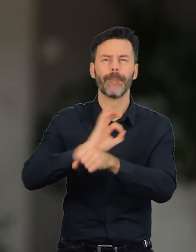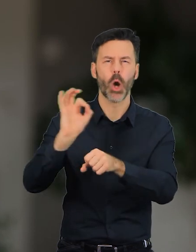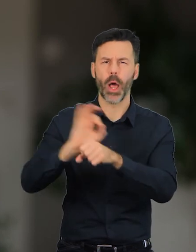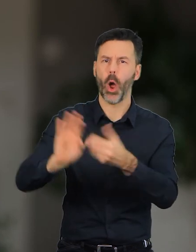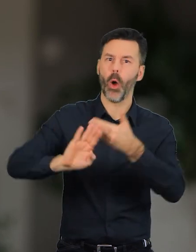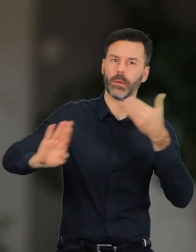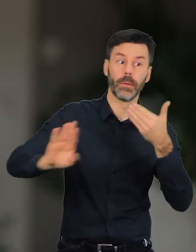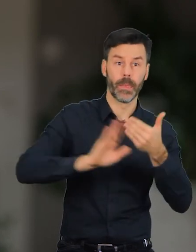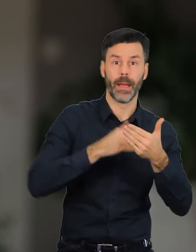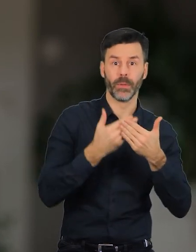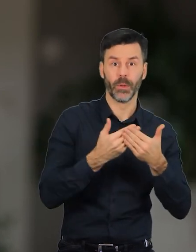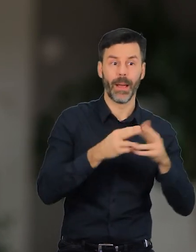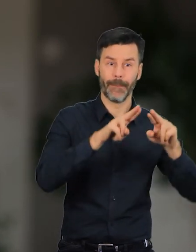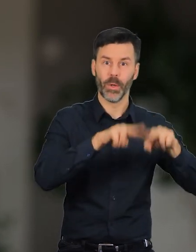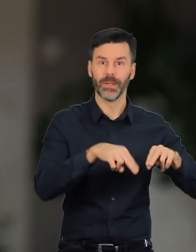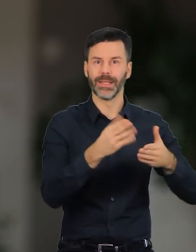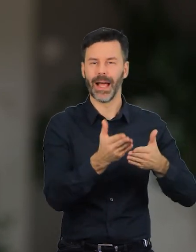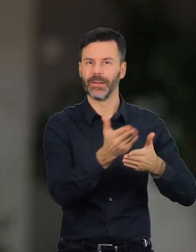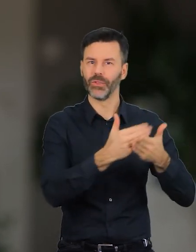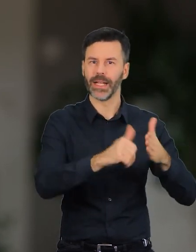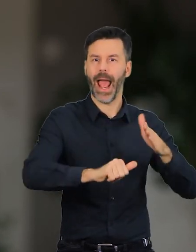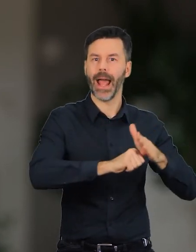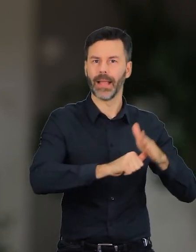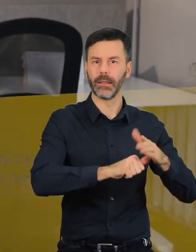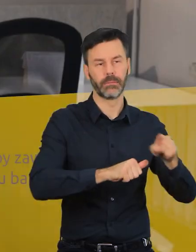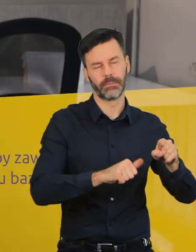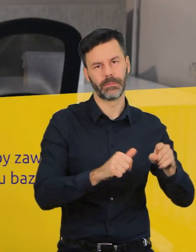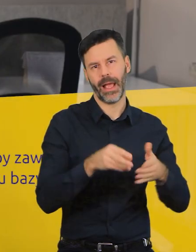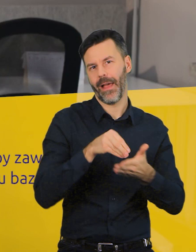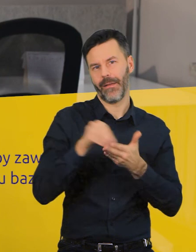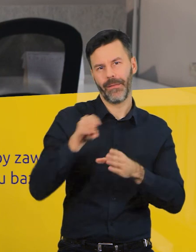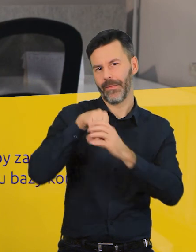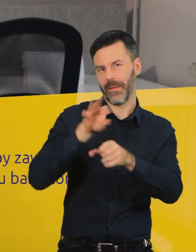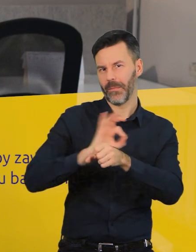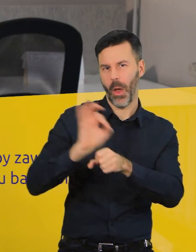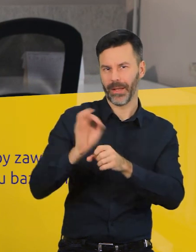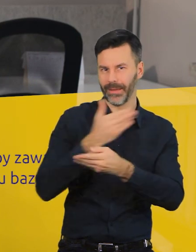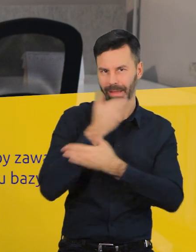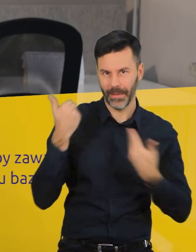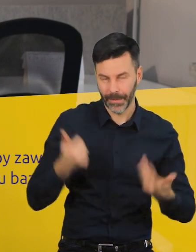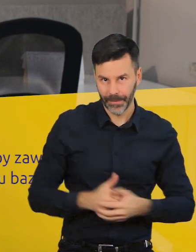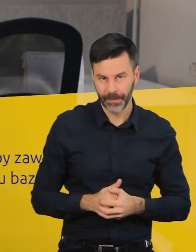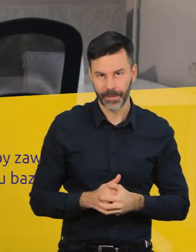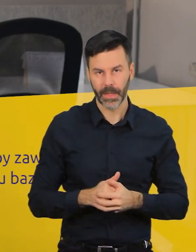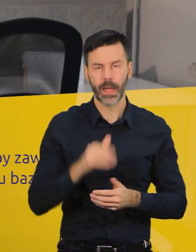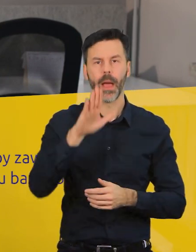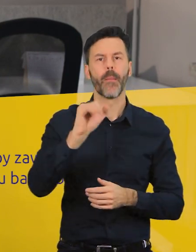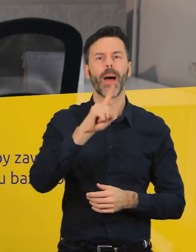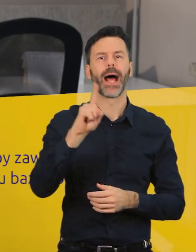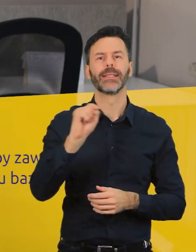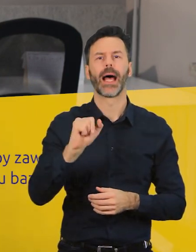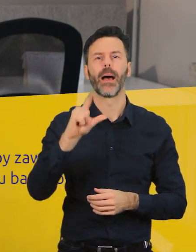pozostałej części etatu, stanowią wydatek nie wchodzący do projektu. Uzupełniając moduł baza personelu, dołóżcie